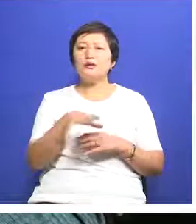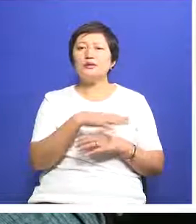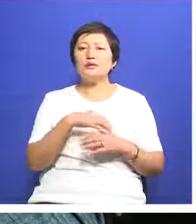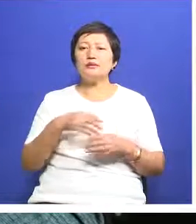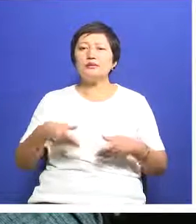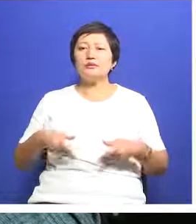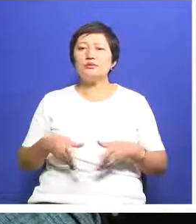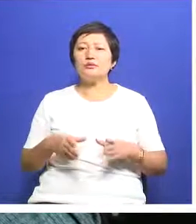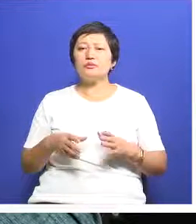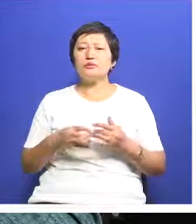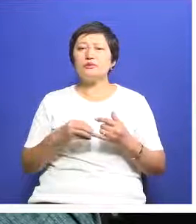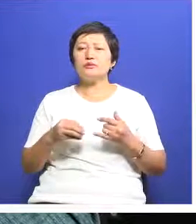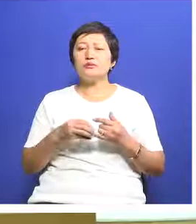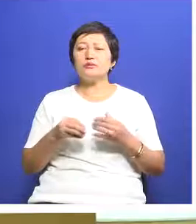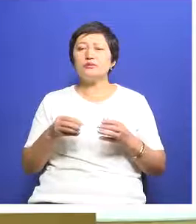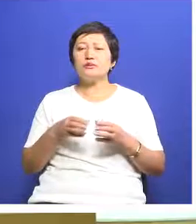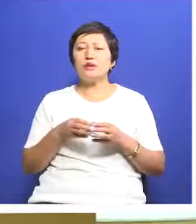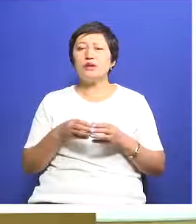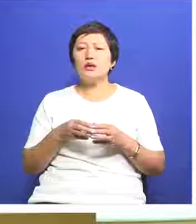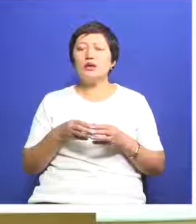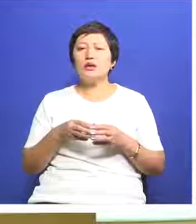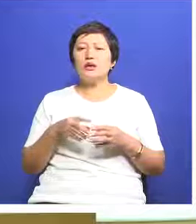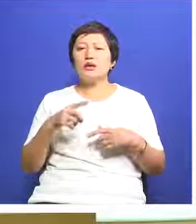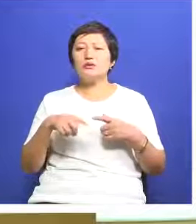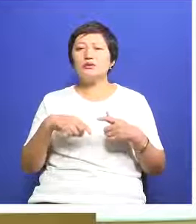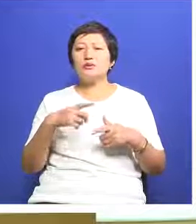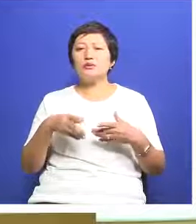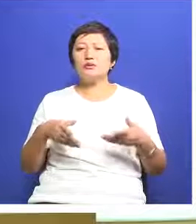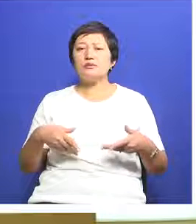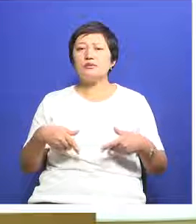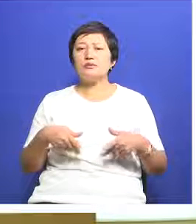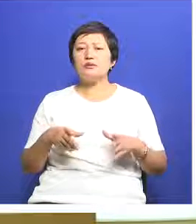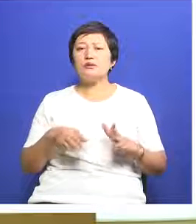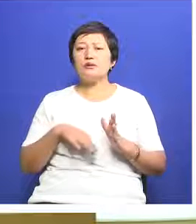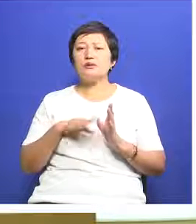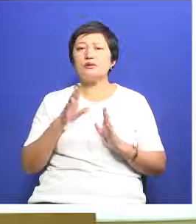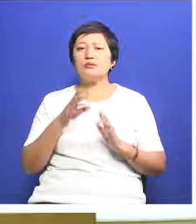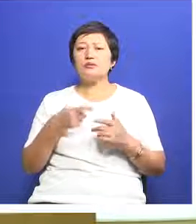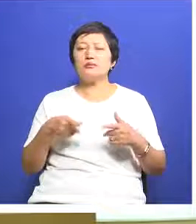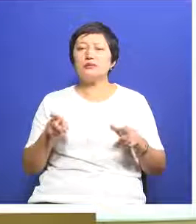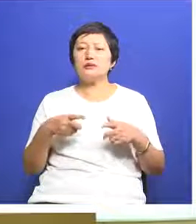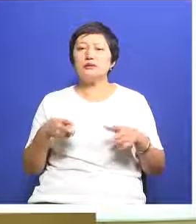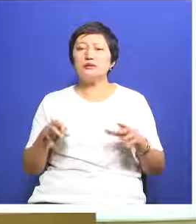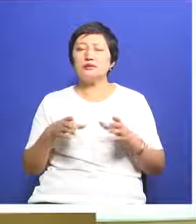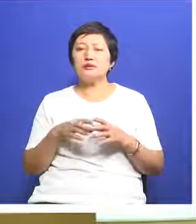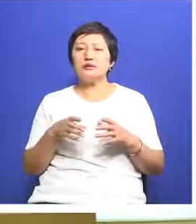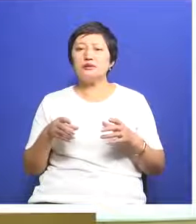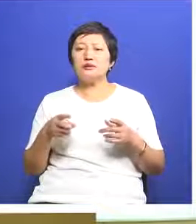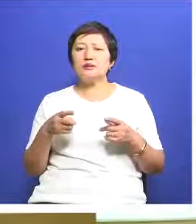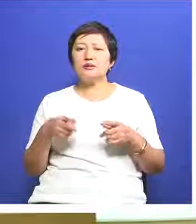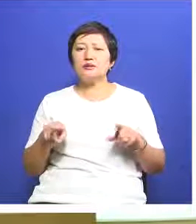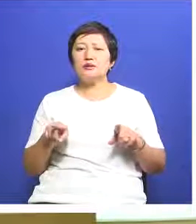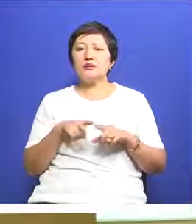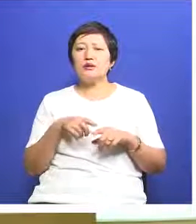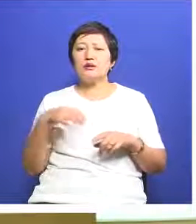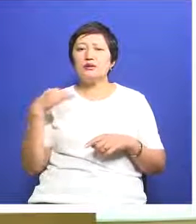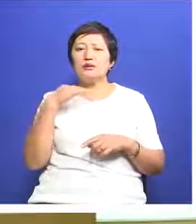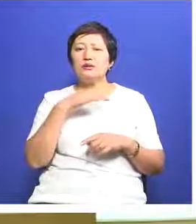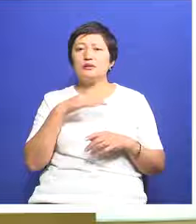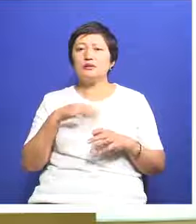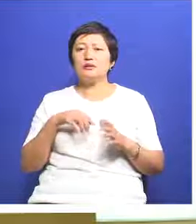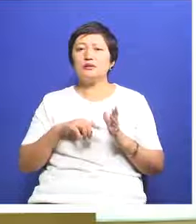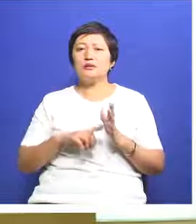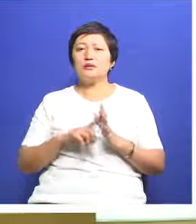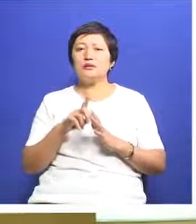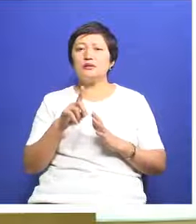елдің тумасымын, осы жерде туып-өскенбіз, қанша ұрпағымыз өсіп келе жатыр. Енді басқа бір жерлермен салыстырған кезде енді көп ілгері,